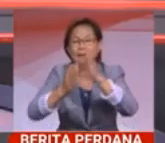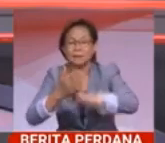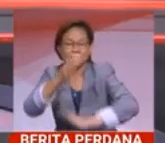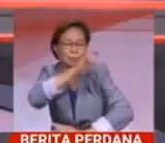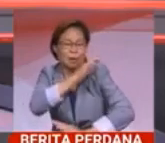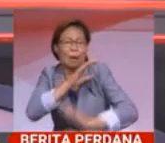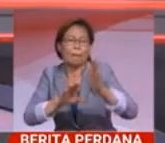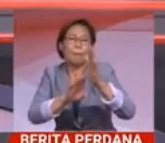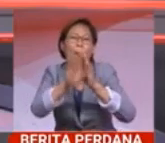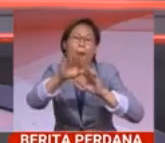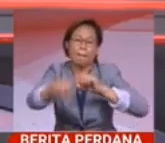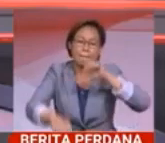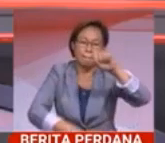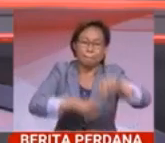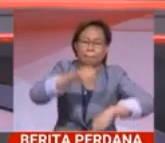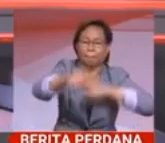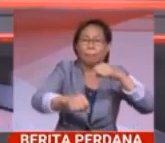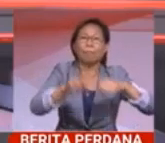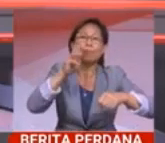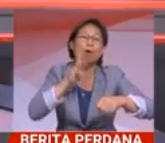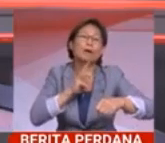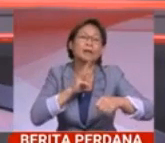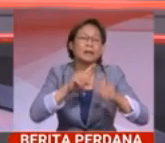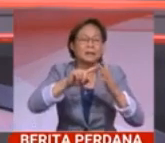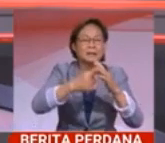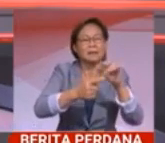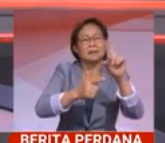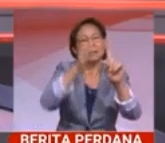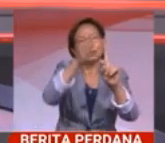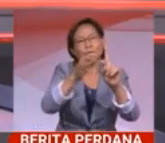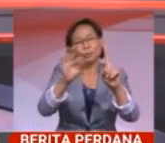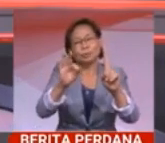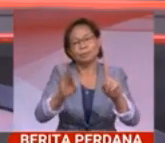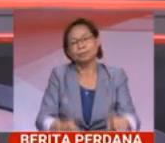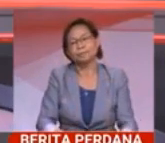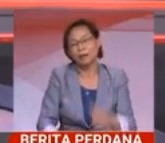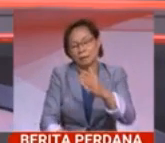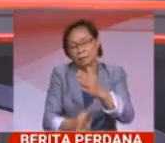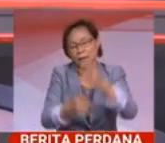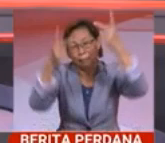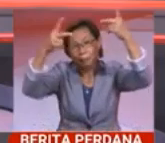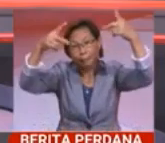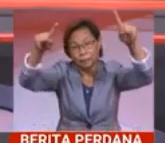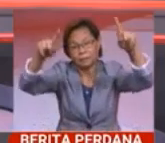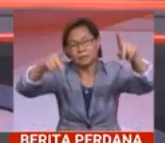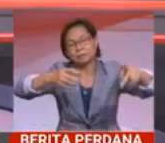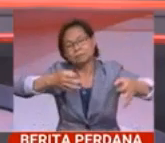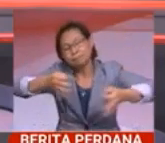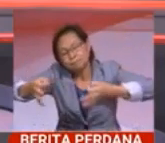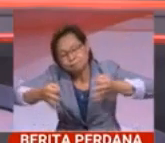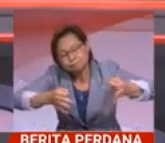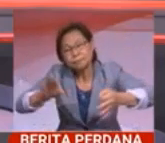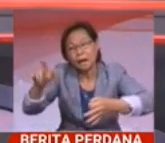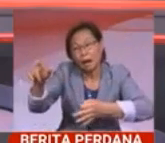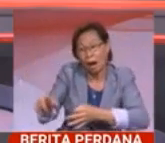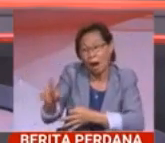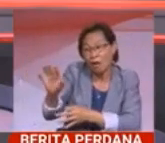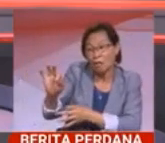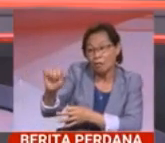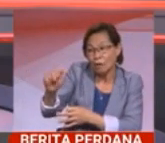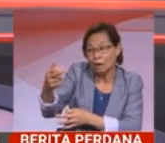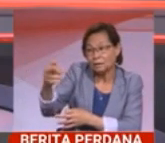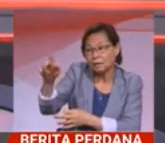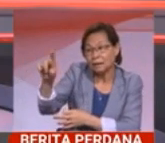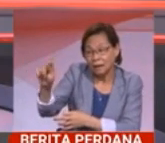square pembangunan berbasikal wanita bermula 1september ini selesai presidennya videosite fatiha akan membantu